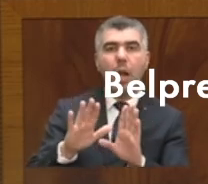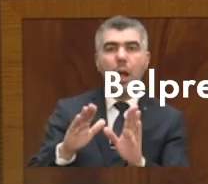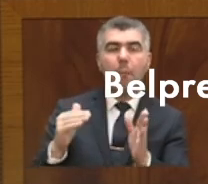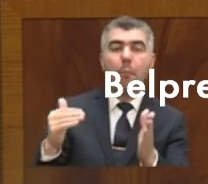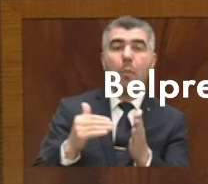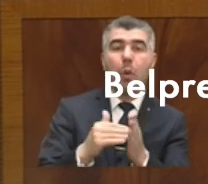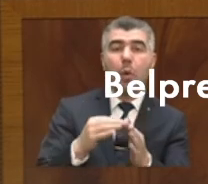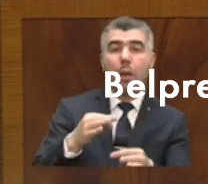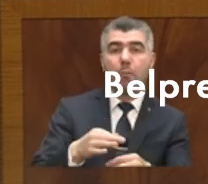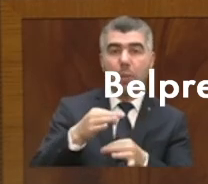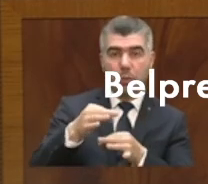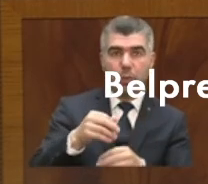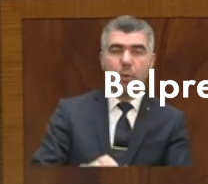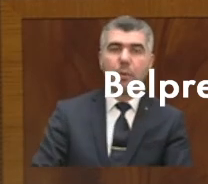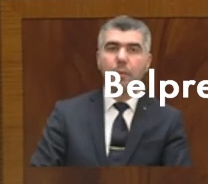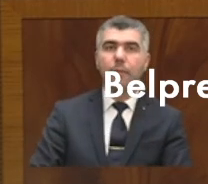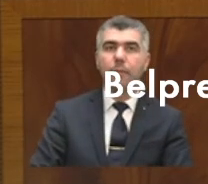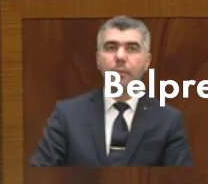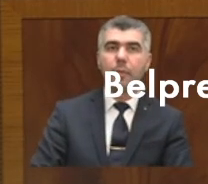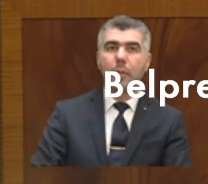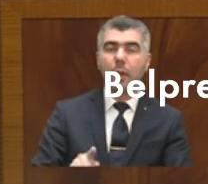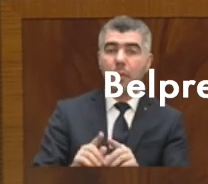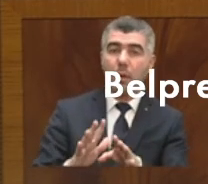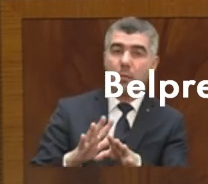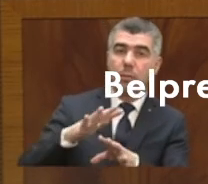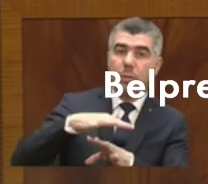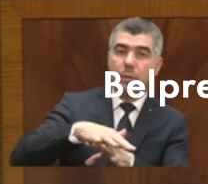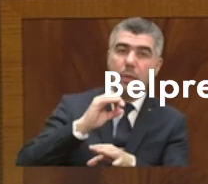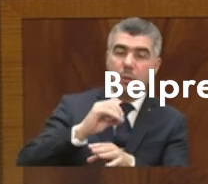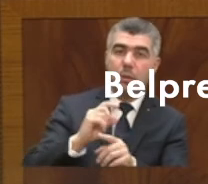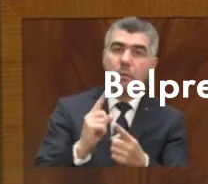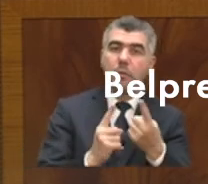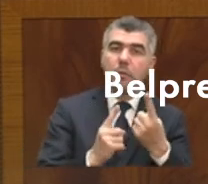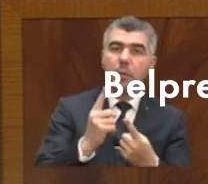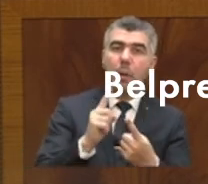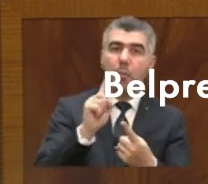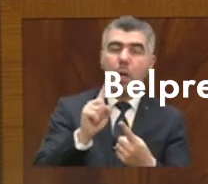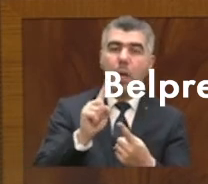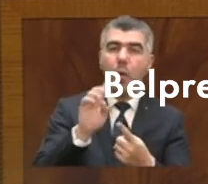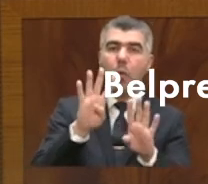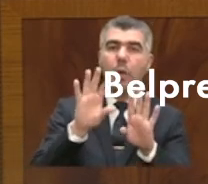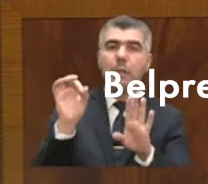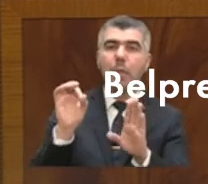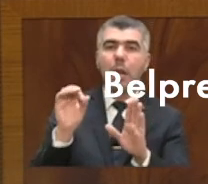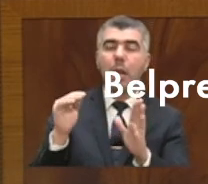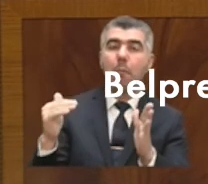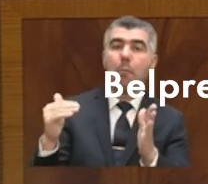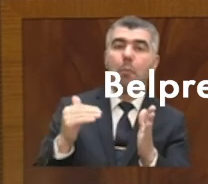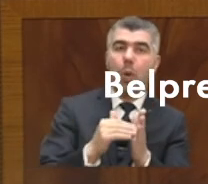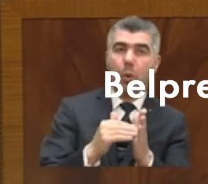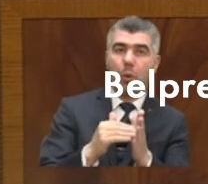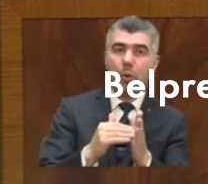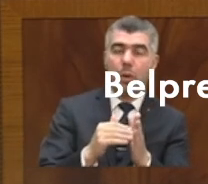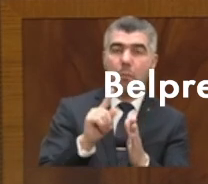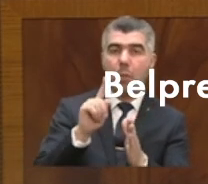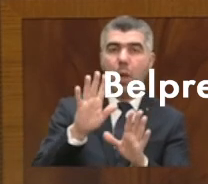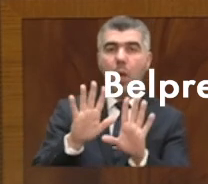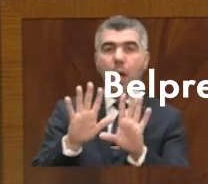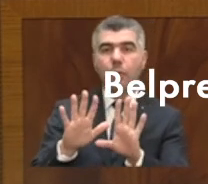مكعب. حنا عمليا في سد سيدي محمد عبد الله عندنا فقط اليوم 180 مليون متر مكعب بفضل هذيك